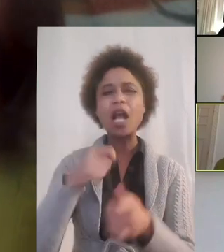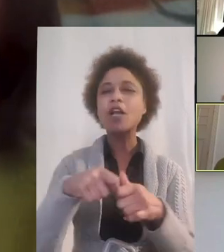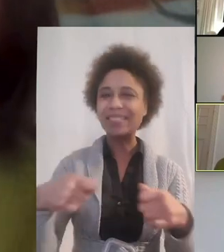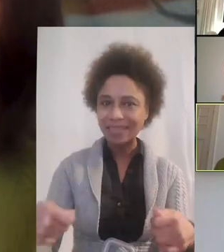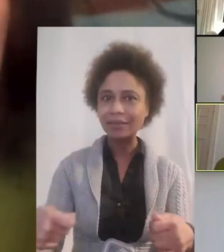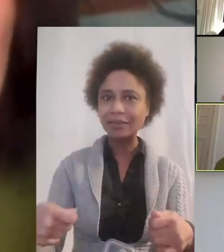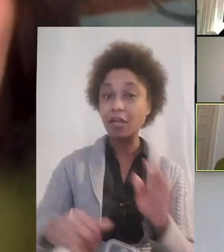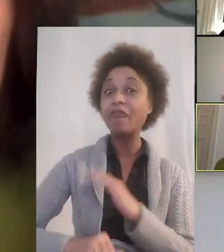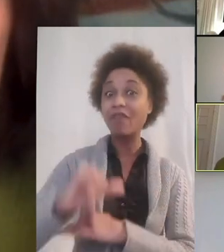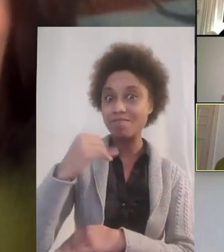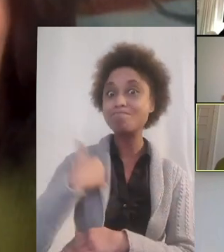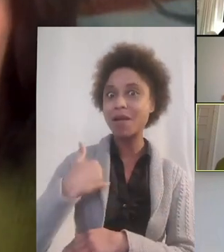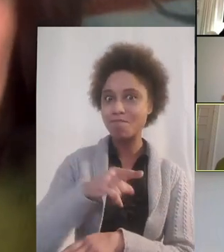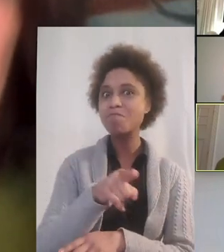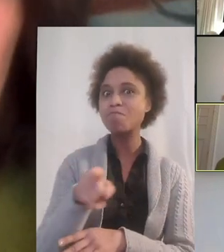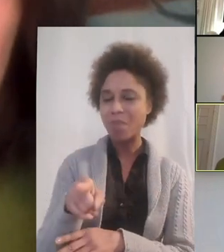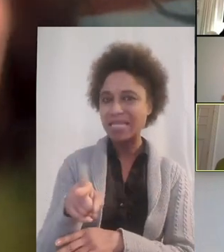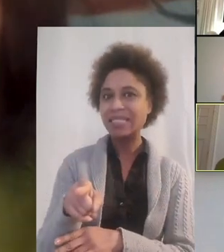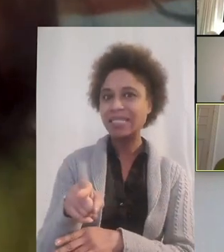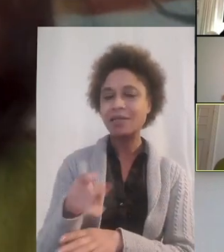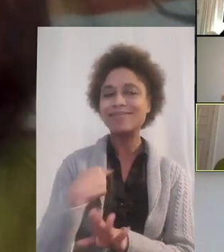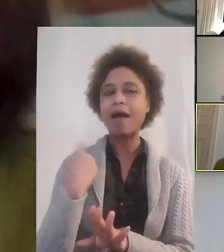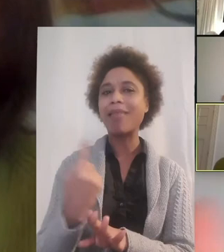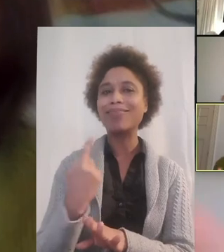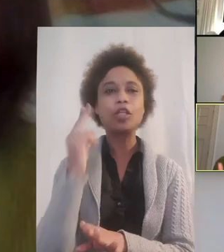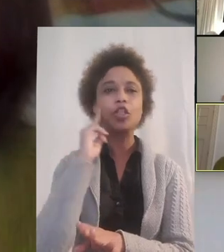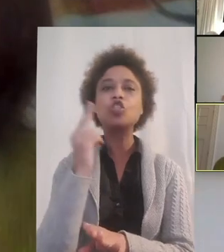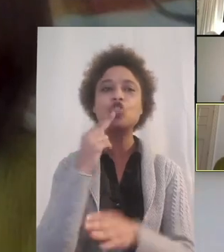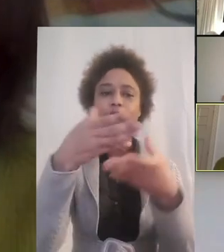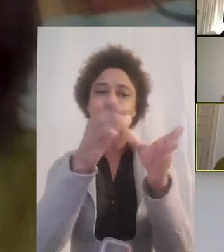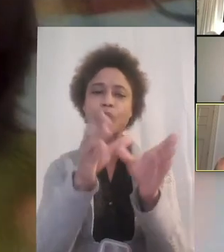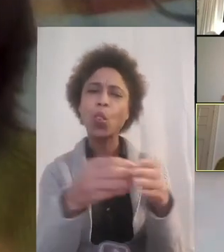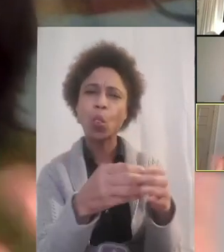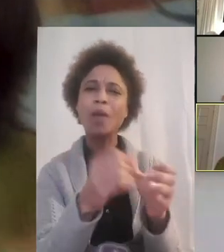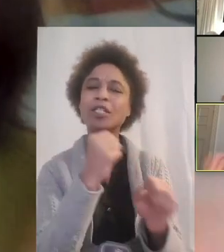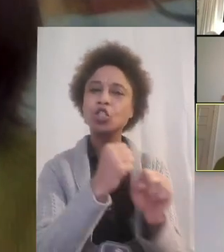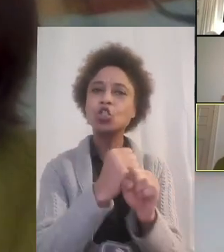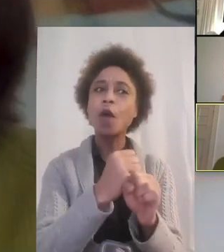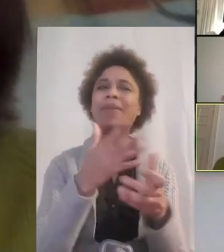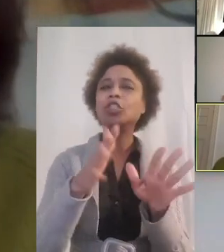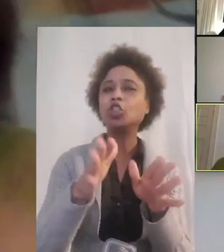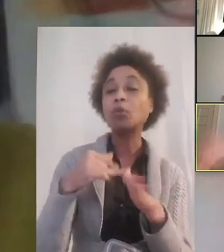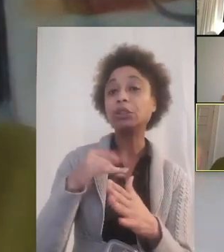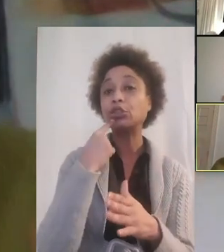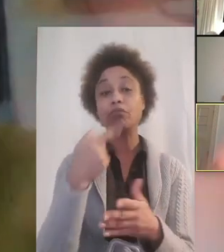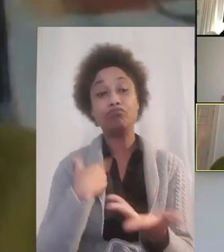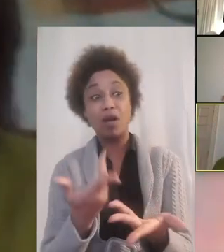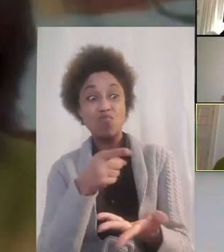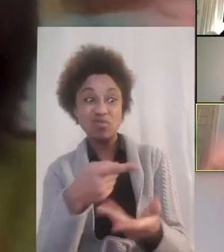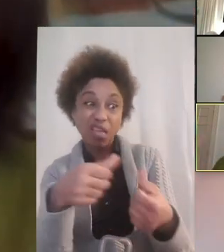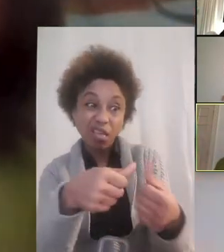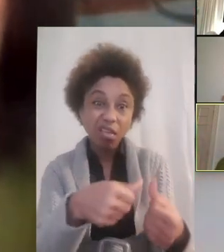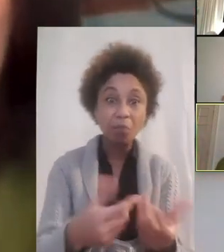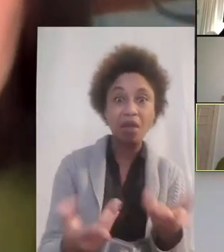kwaliteit waar veel meer mensen dan alleen de dove gemeenschap, die vrij klein is en waarvan soms gezegd wordt, ja, moeten we dit